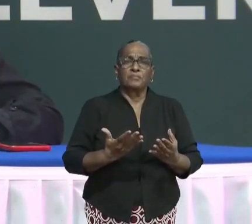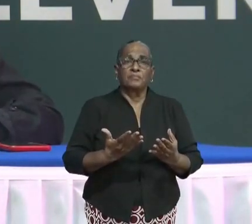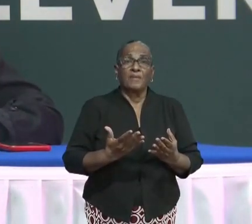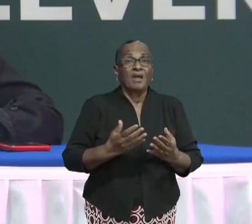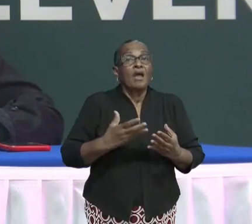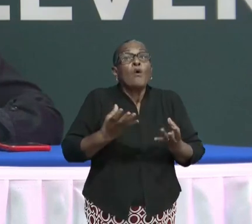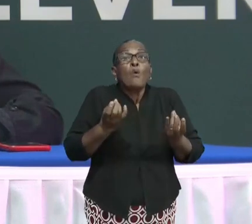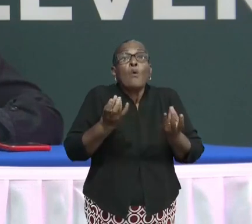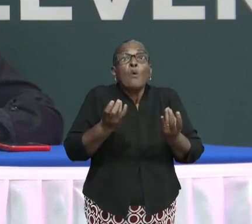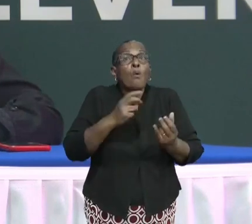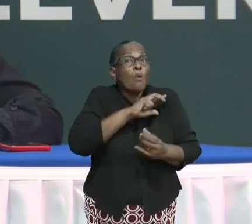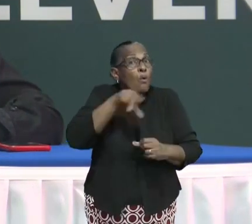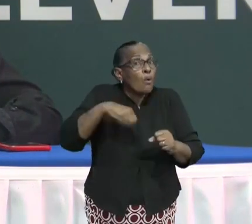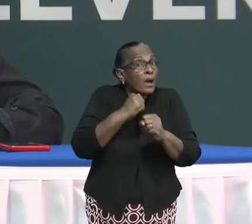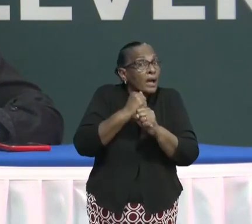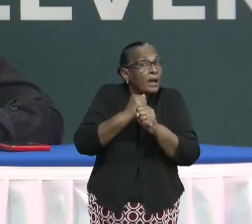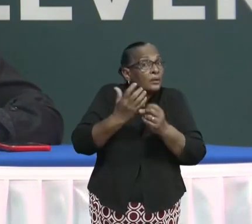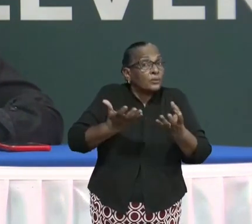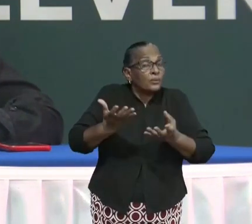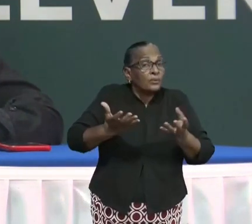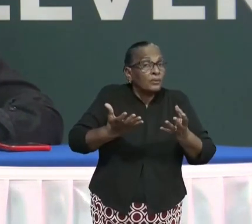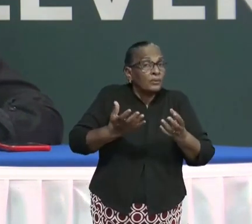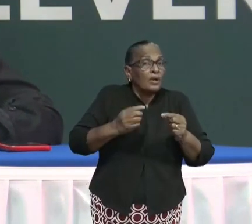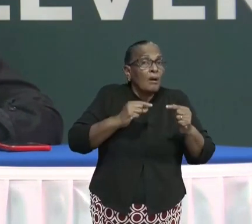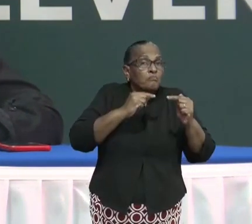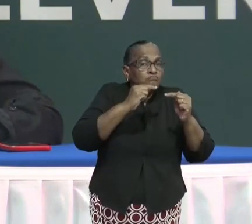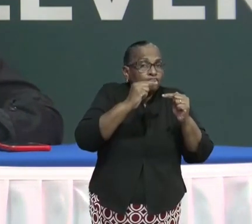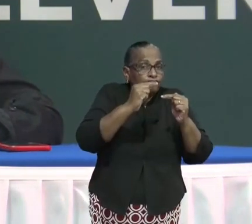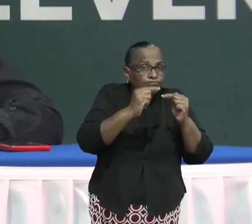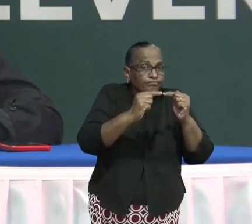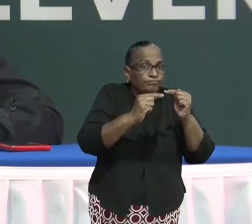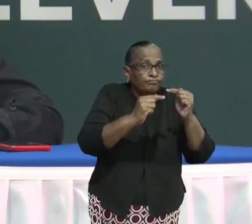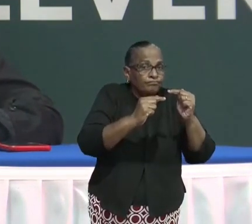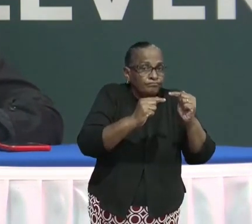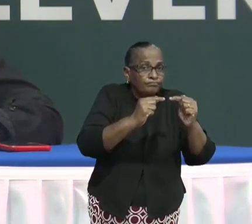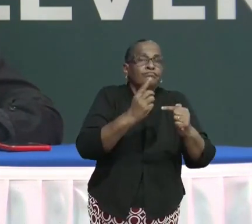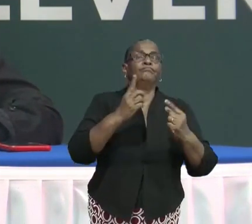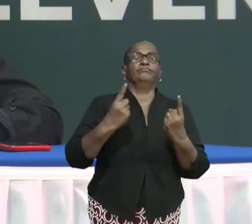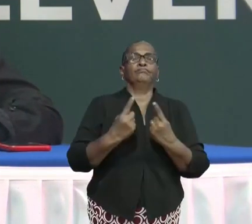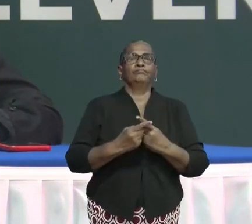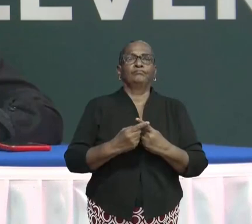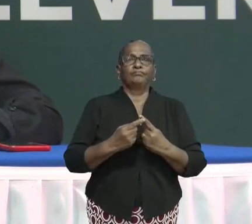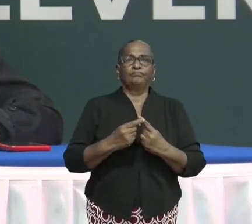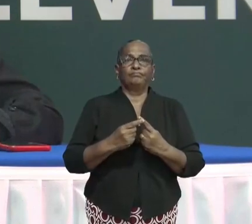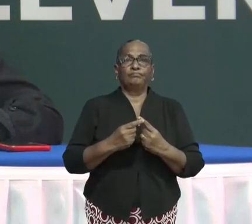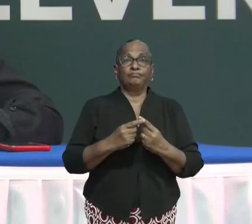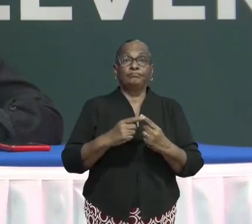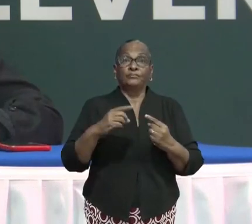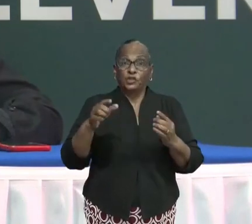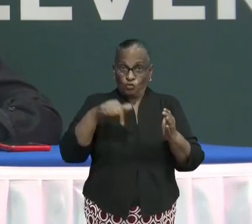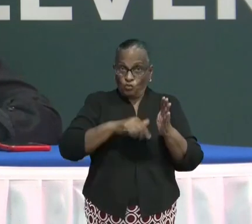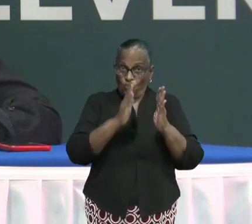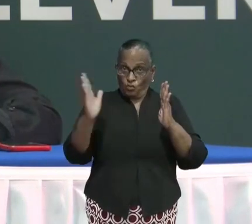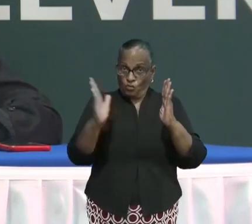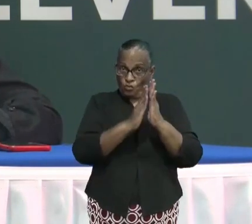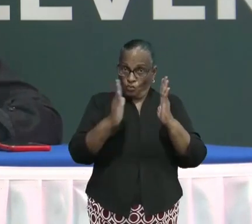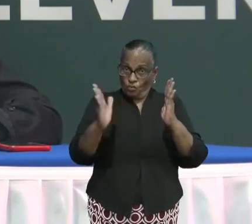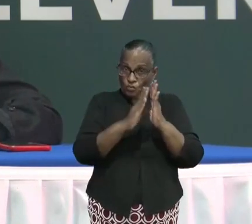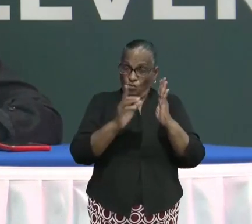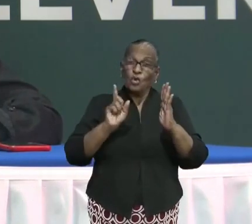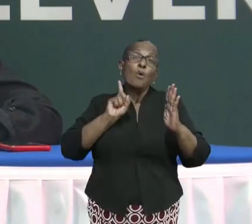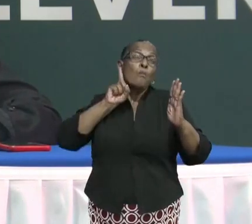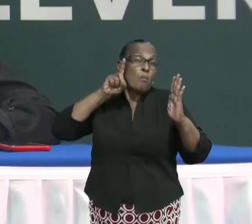En fa wat doet dat ino? A procedure de als volgt. In een periode vanaf